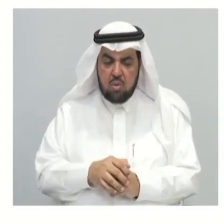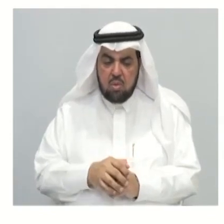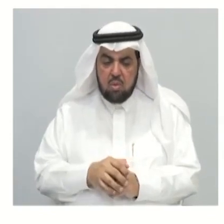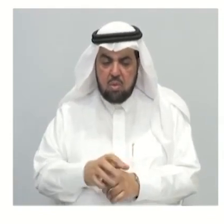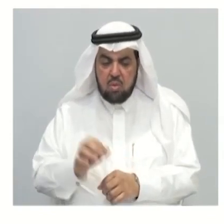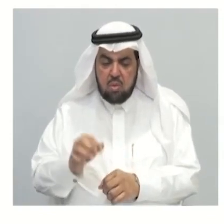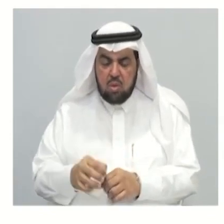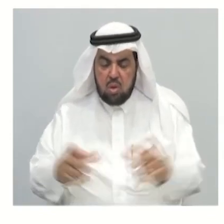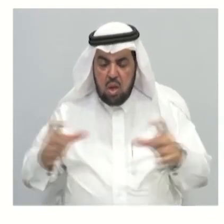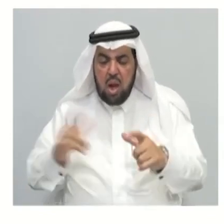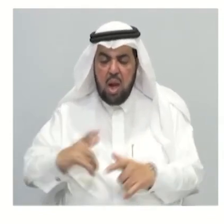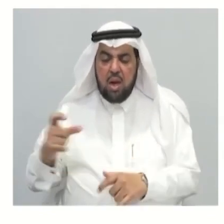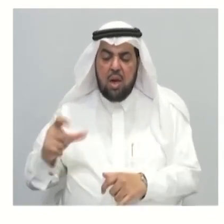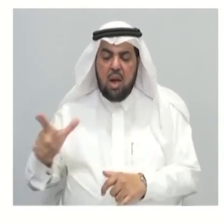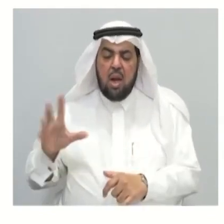ثم